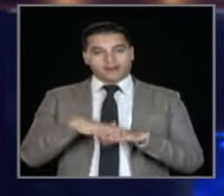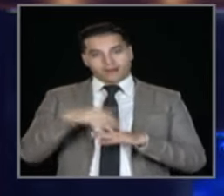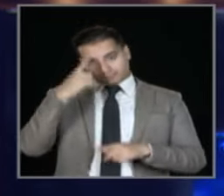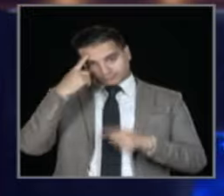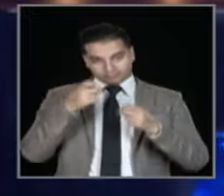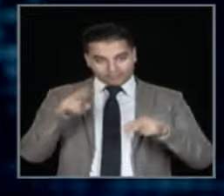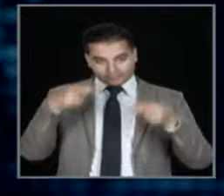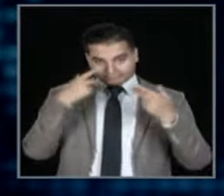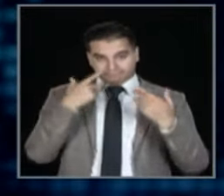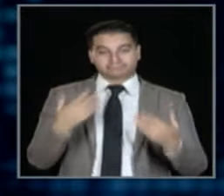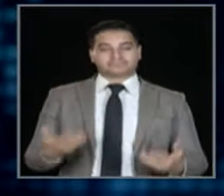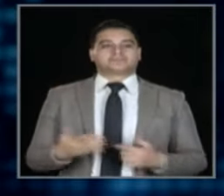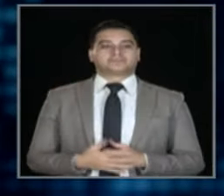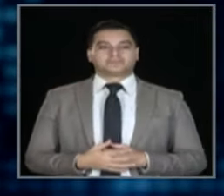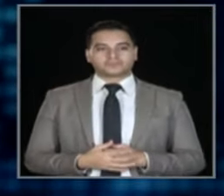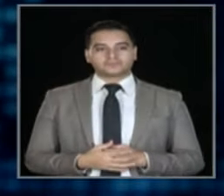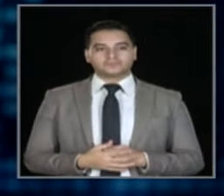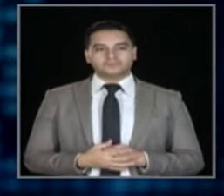فقرة تحت الضغط.